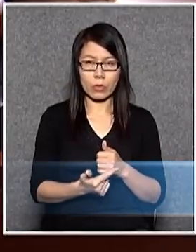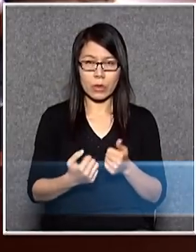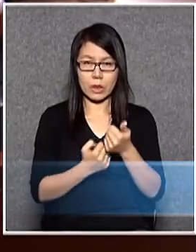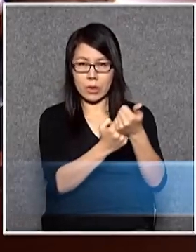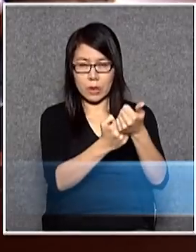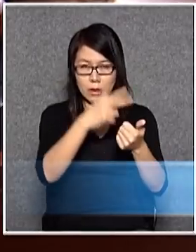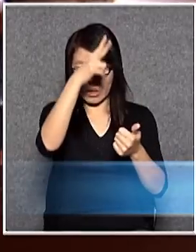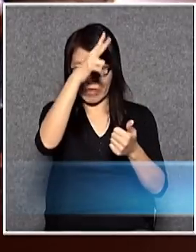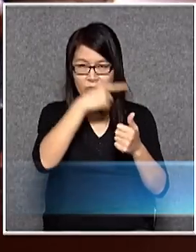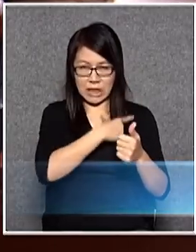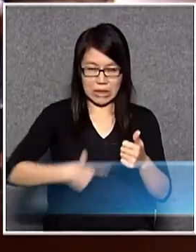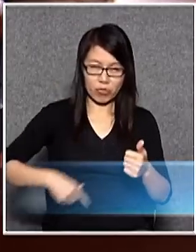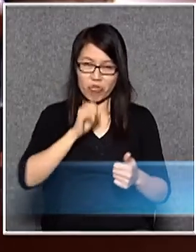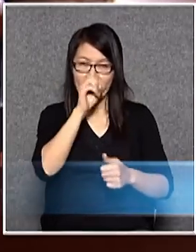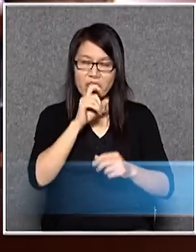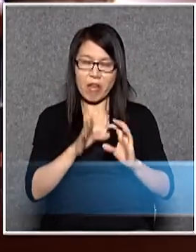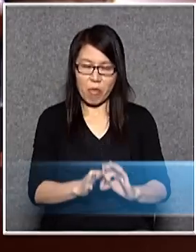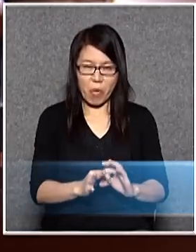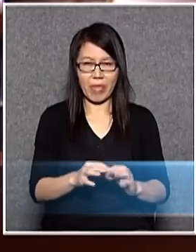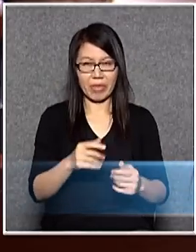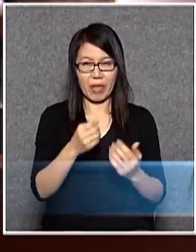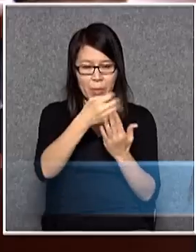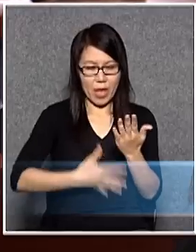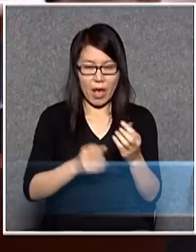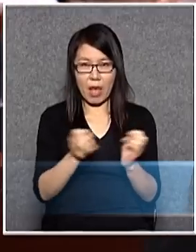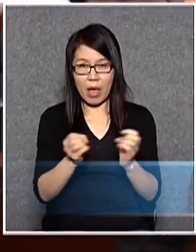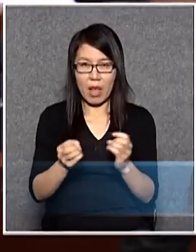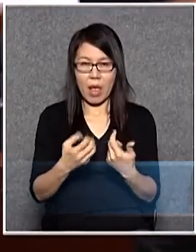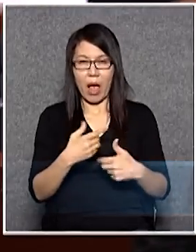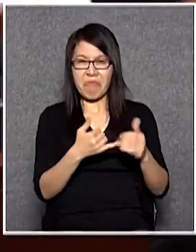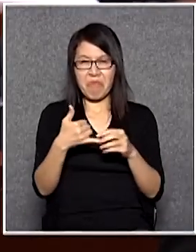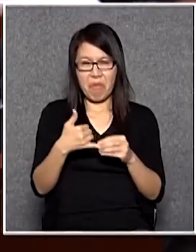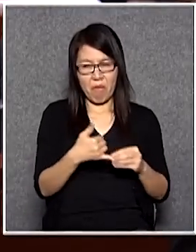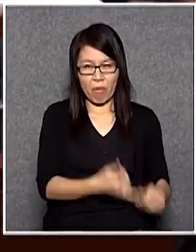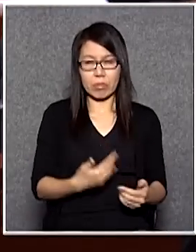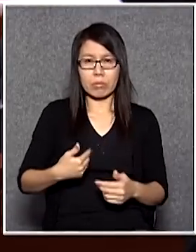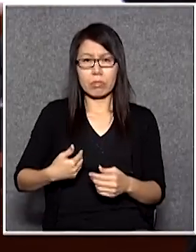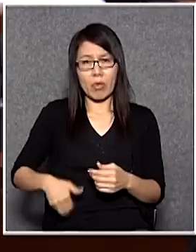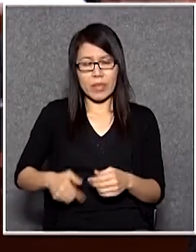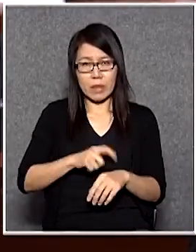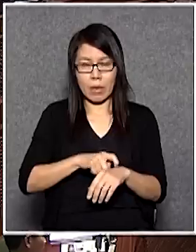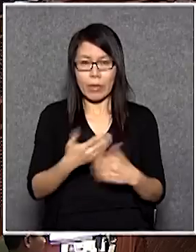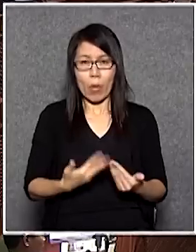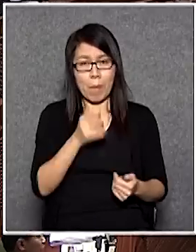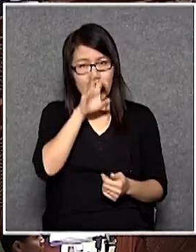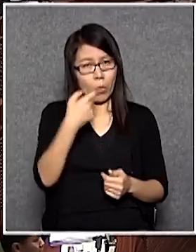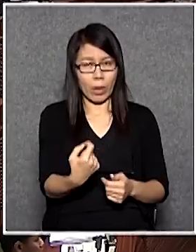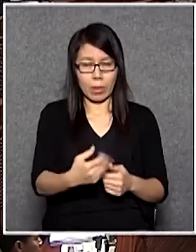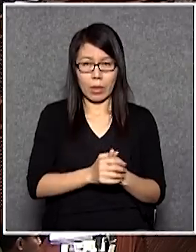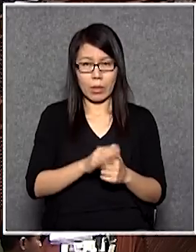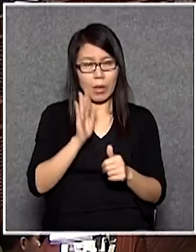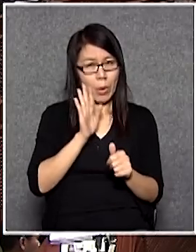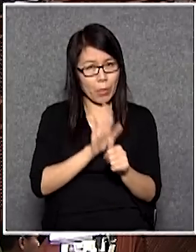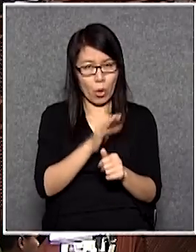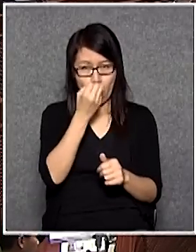呢就提规程问题，帮手拉布买时间。但我问的问题是很简单，就是为了香港人